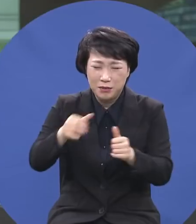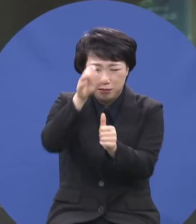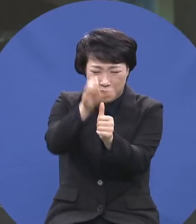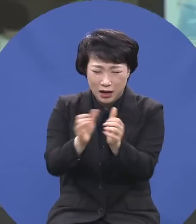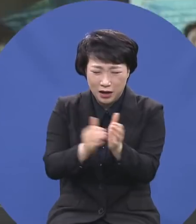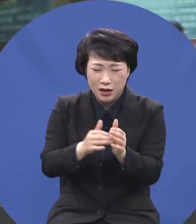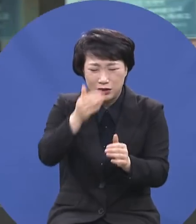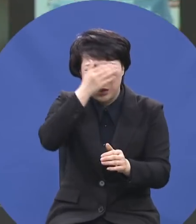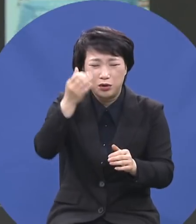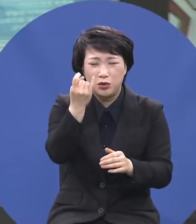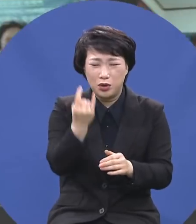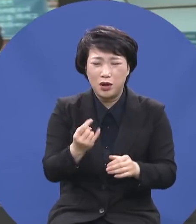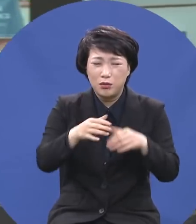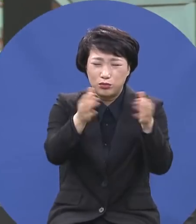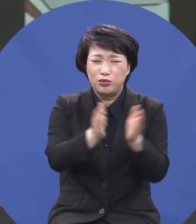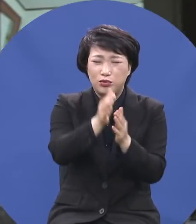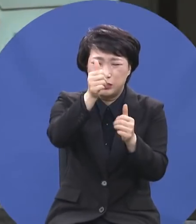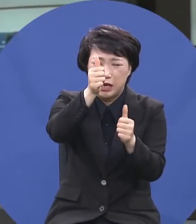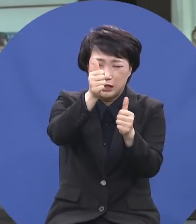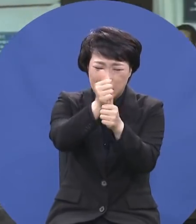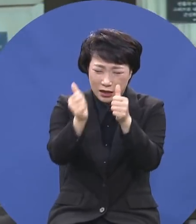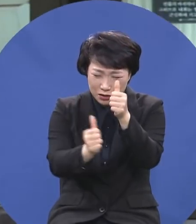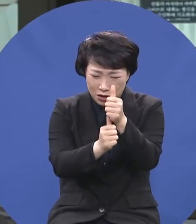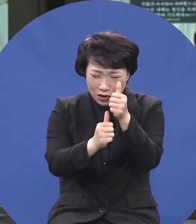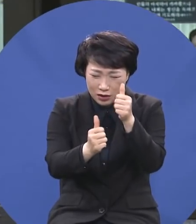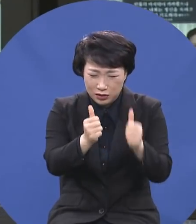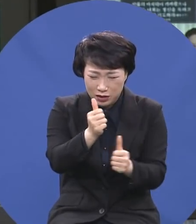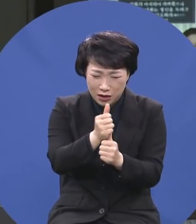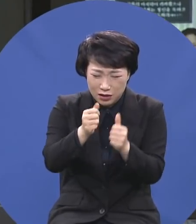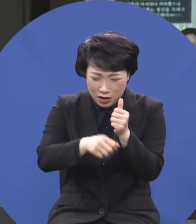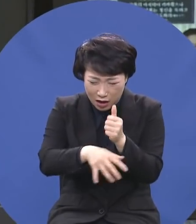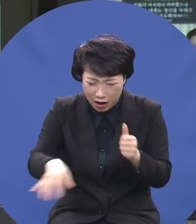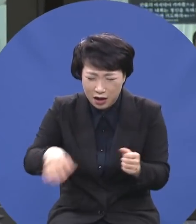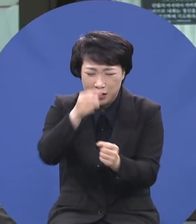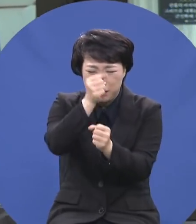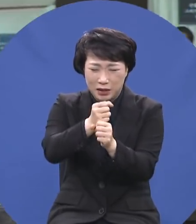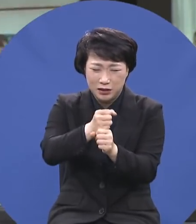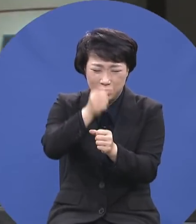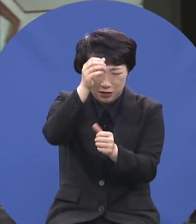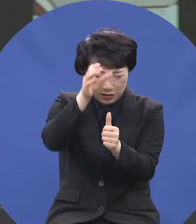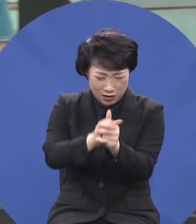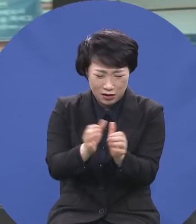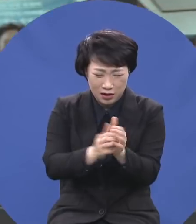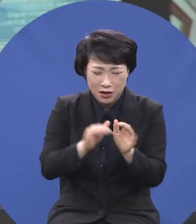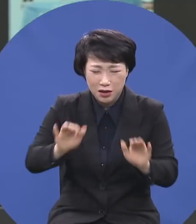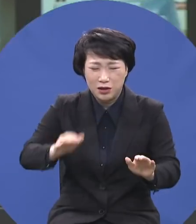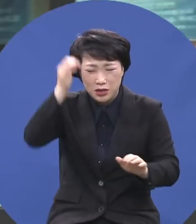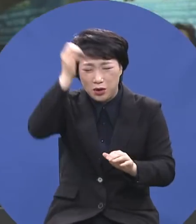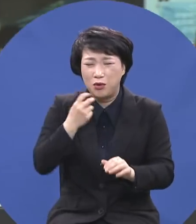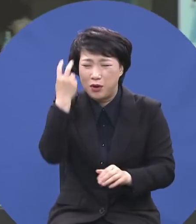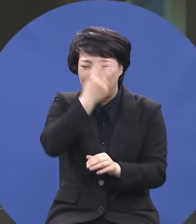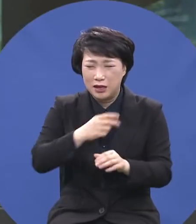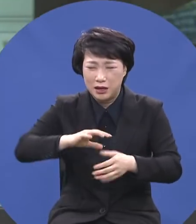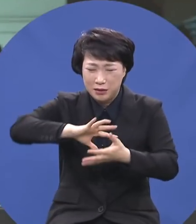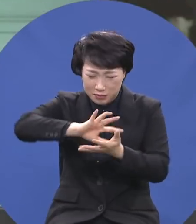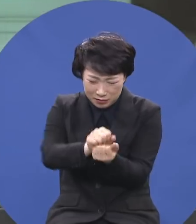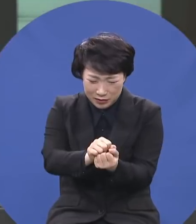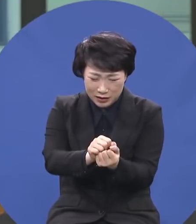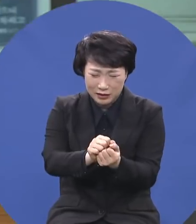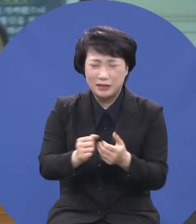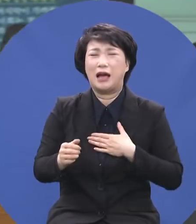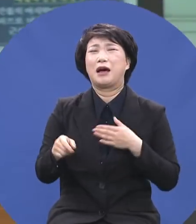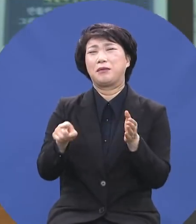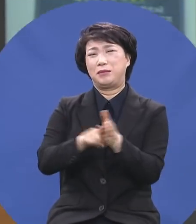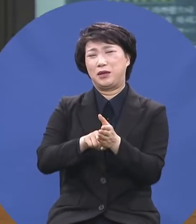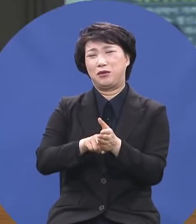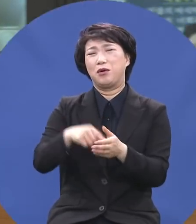부장, 차장, 조장, 헬퍼, 순장을 만드셔서 영혼관리에 전력을 다하도록 나를